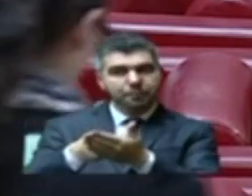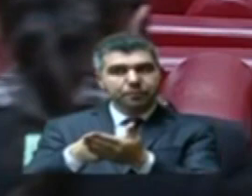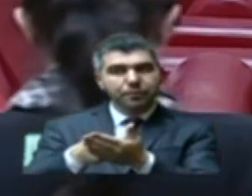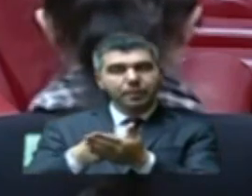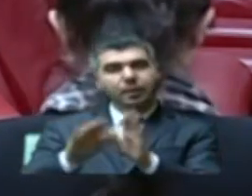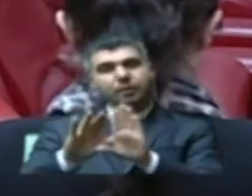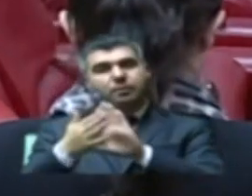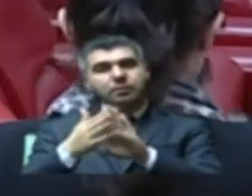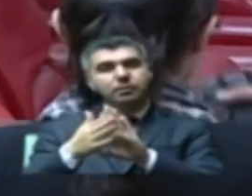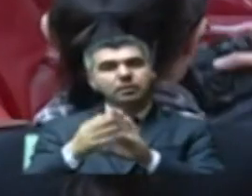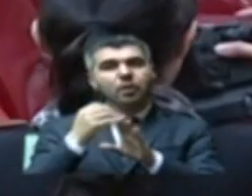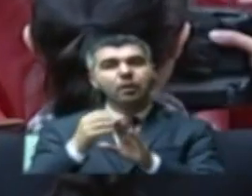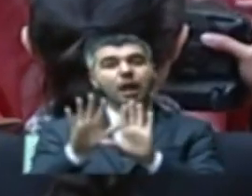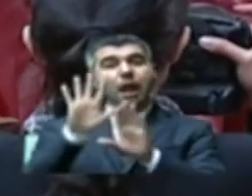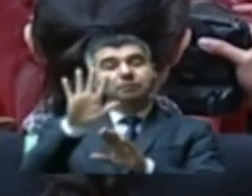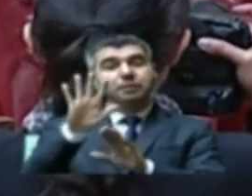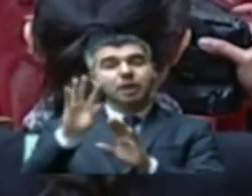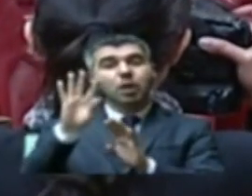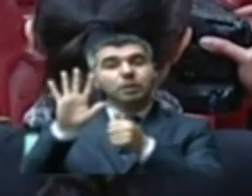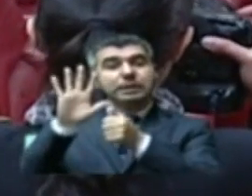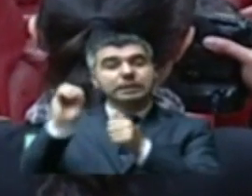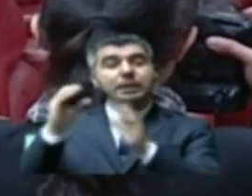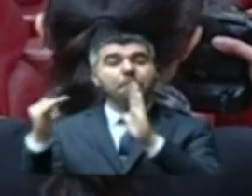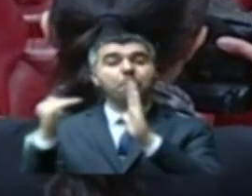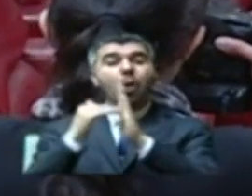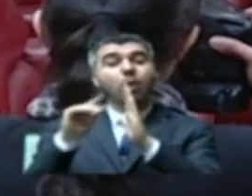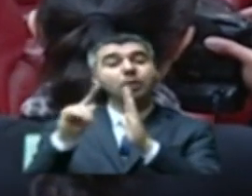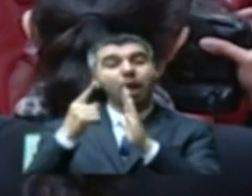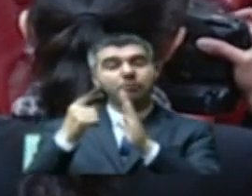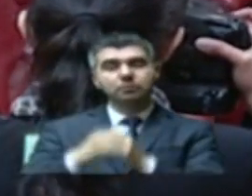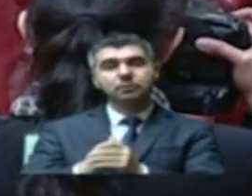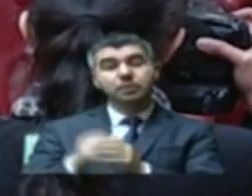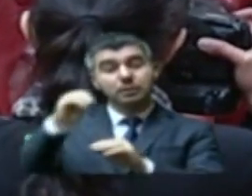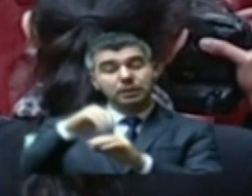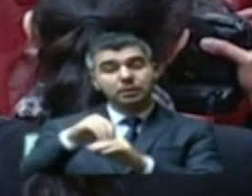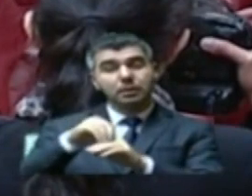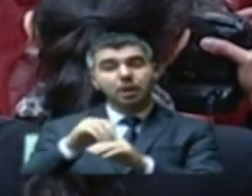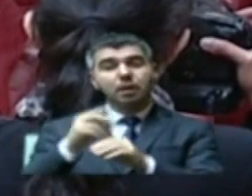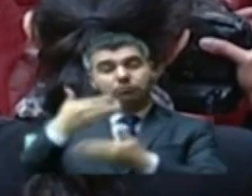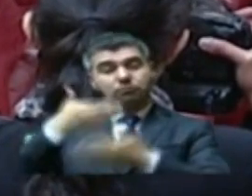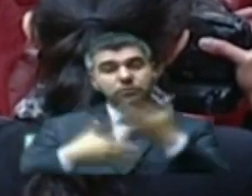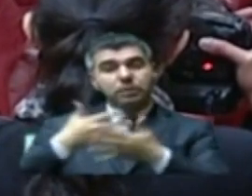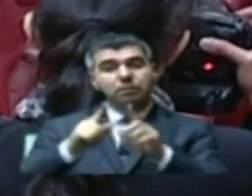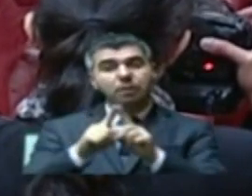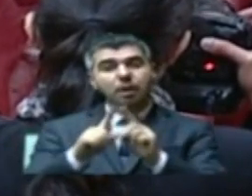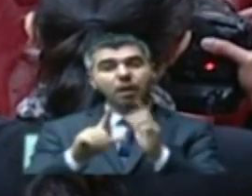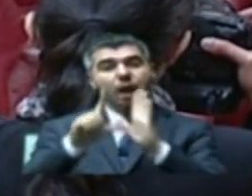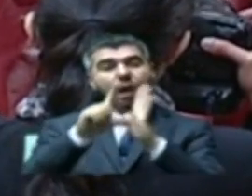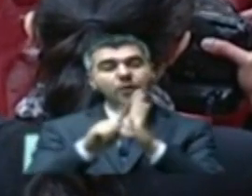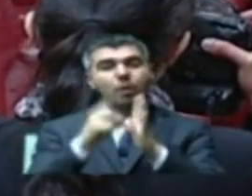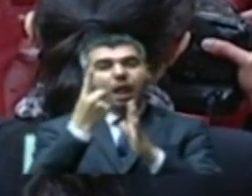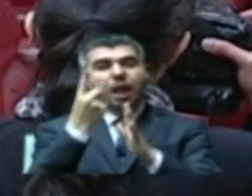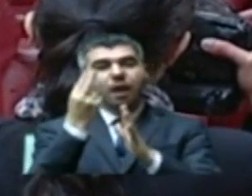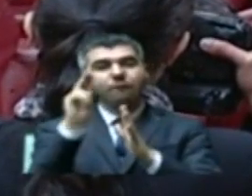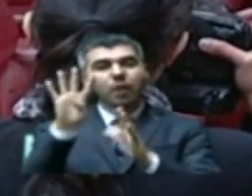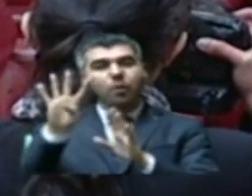560 مليون درهم. كذلك كاين واحد المرسوم في 2004 اللي كيعفي الموظفين والمستخدمين ديال الدولة